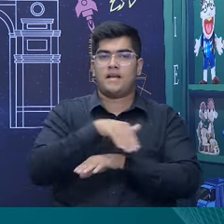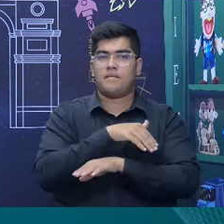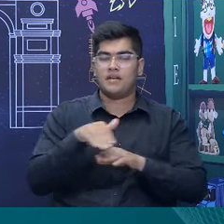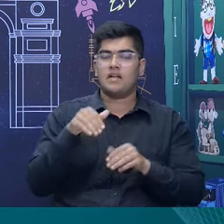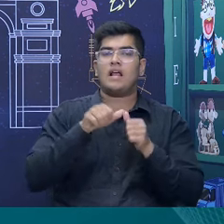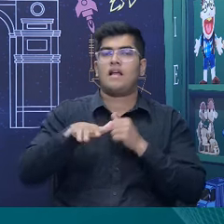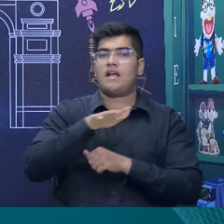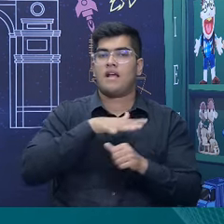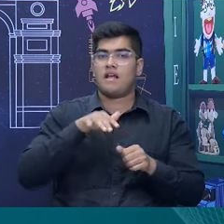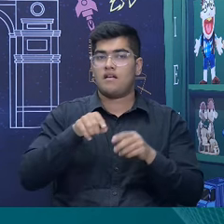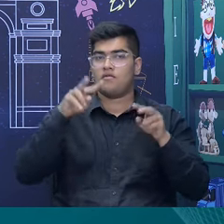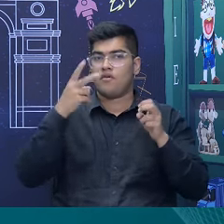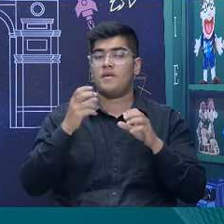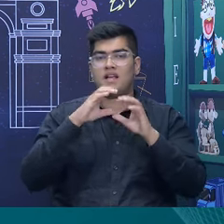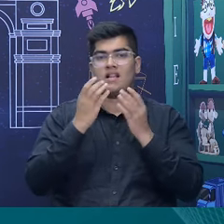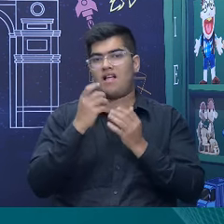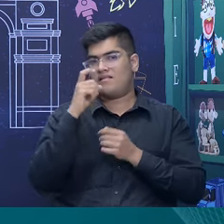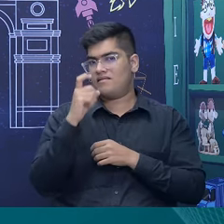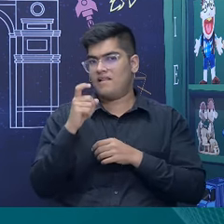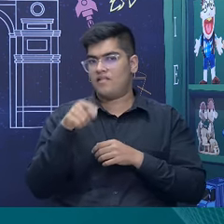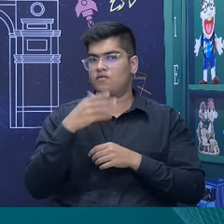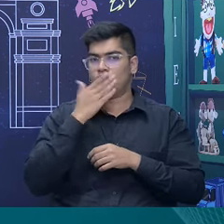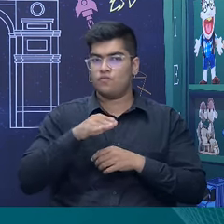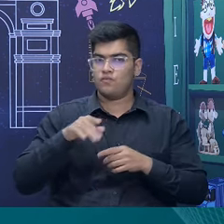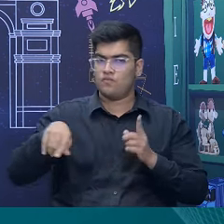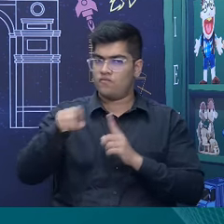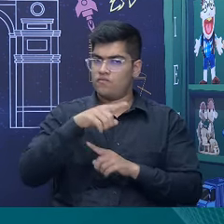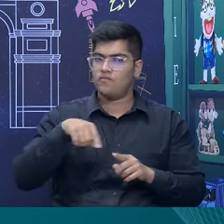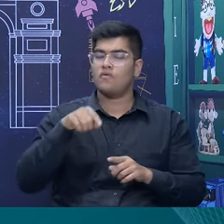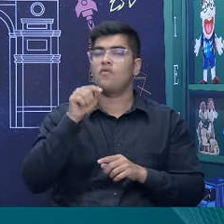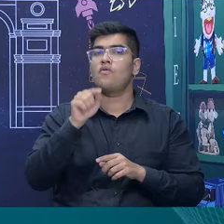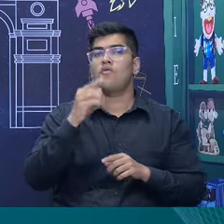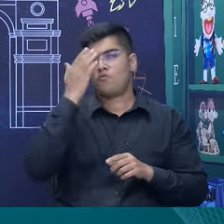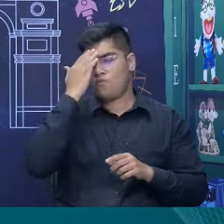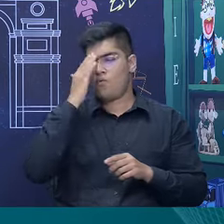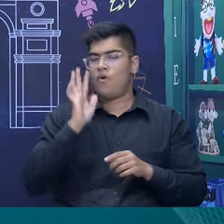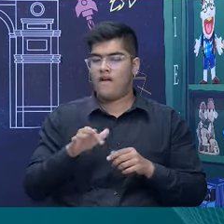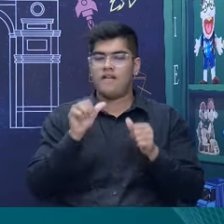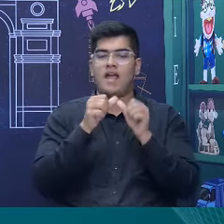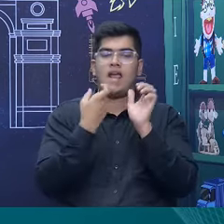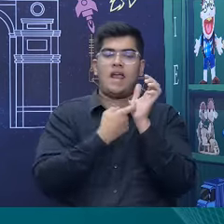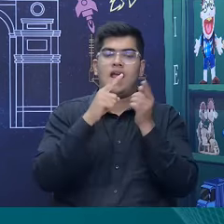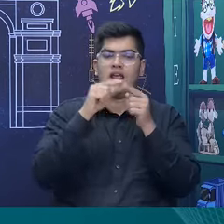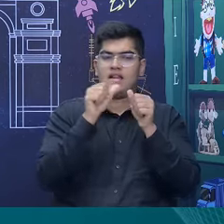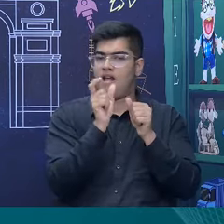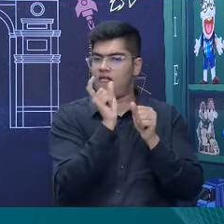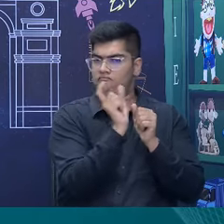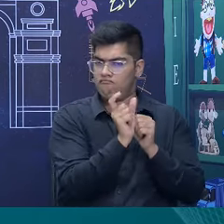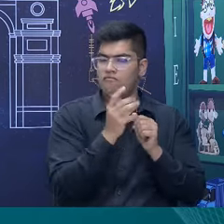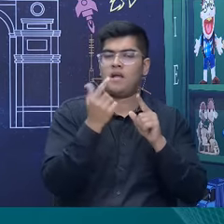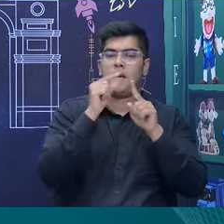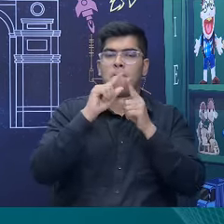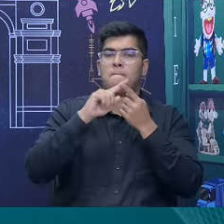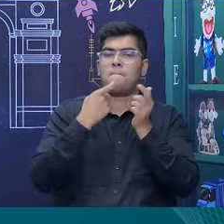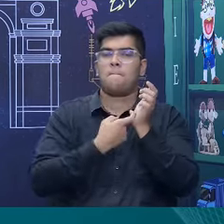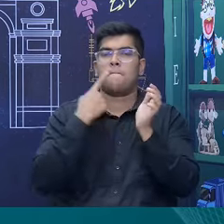लर्नर्स है वो सेवंथ क्लास में है और उन्हें एरिया और पेरीमीटर ऑलरेडी पता है कि किसे कहते हैं पर मैं चाहती हूं कि हम एक बार